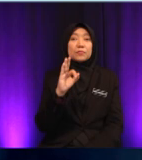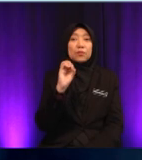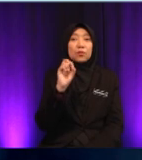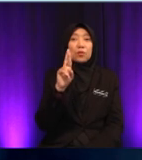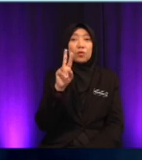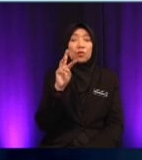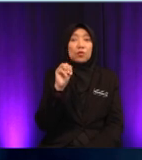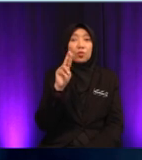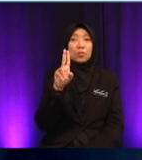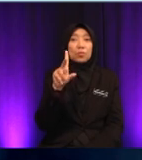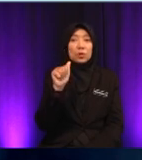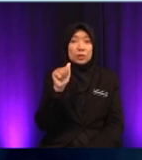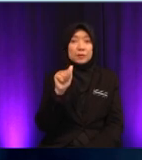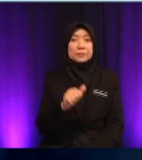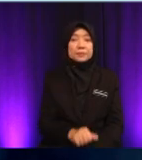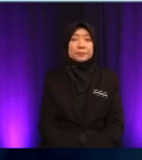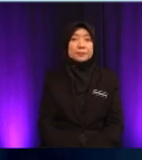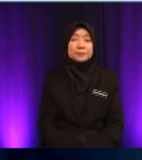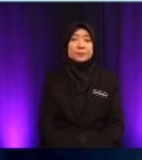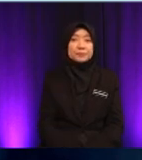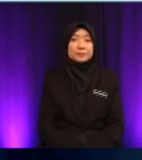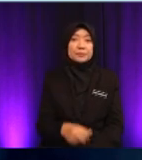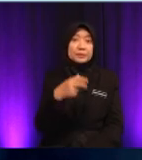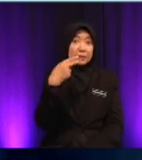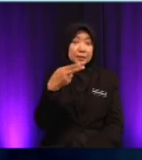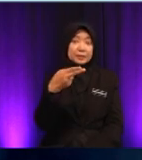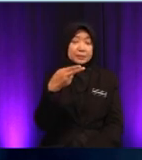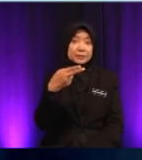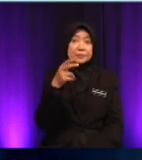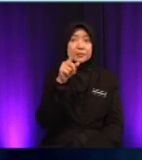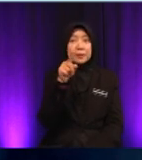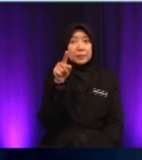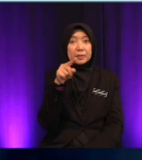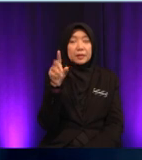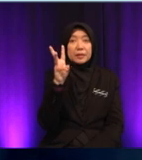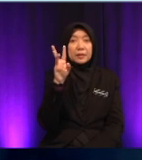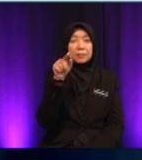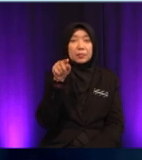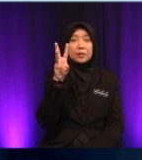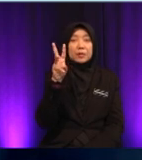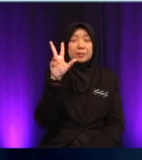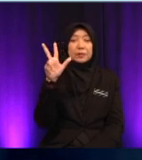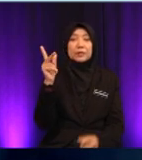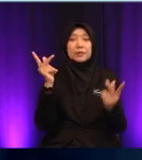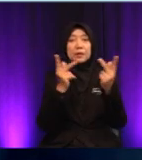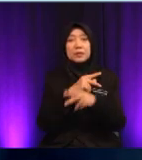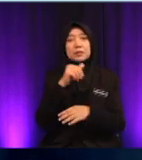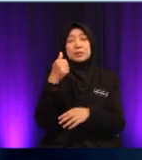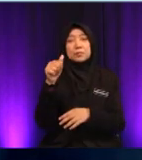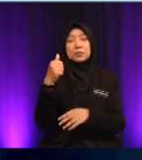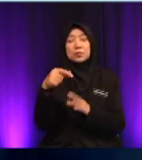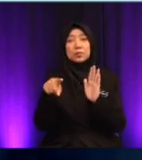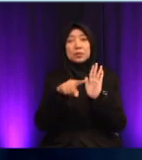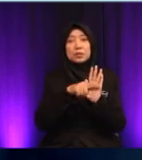kita hanya isi saja diberi his bersama 6.63 darah 10 kuasa negatif